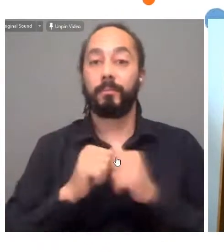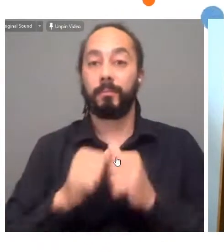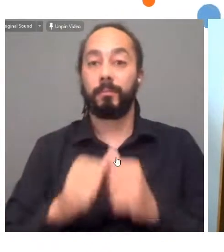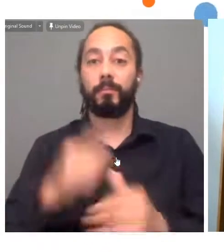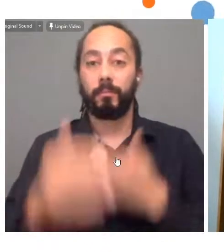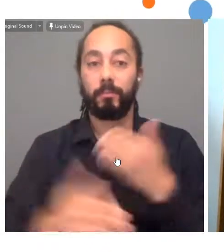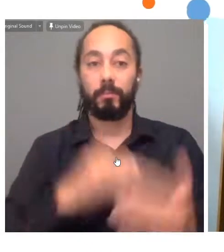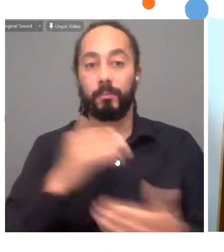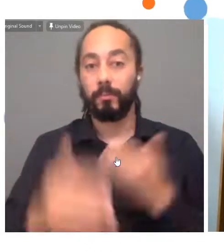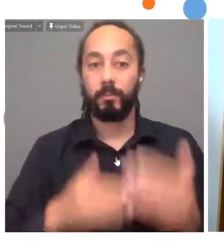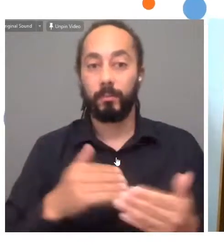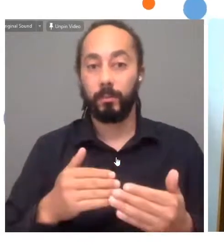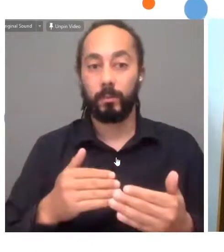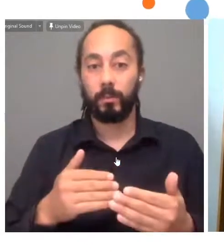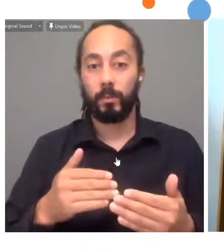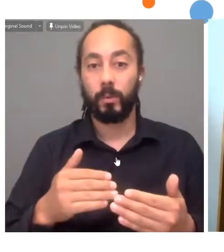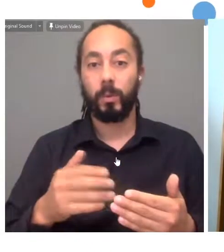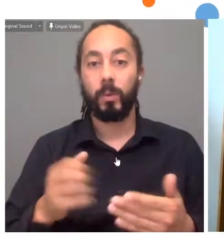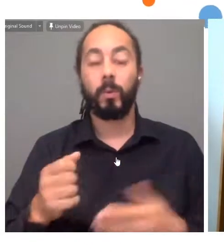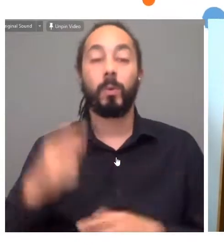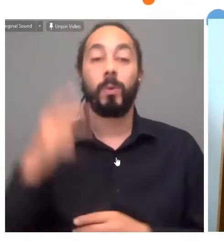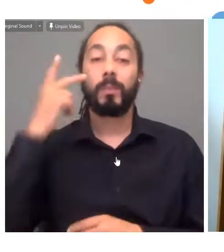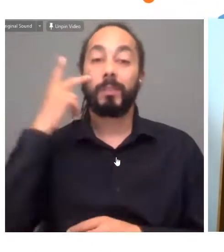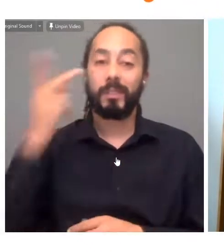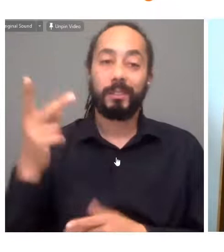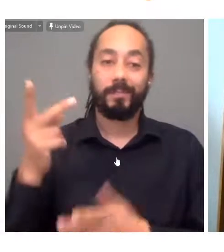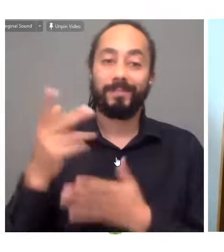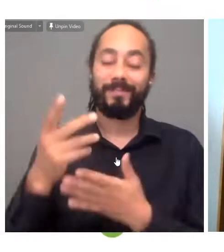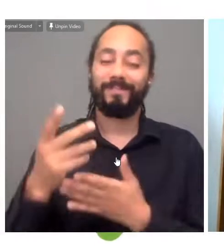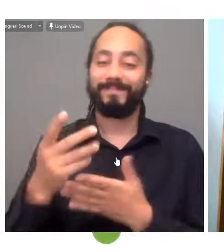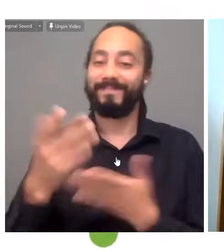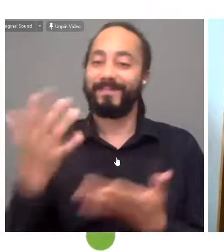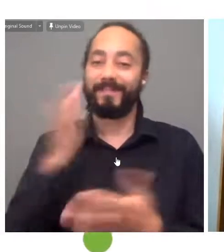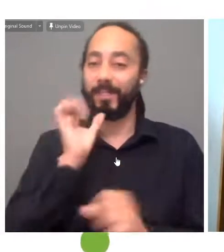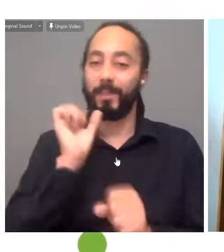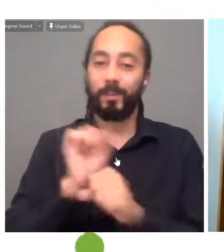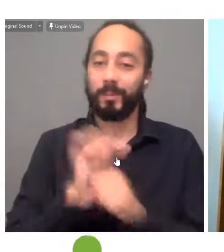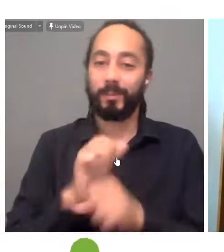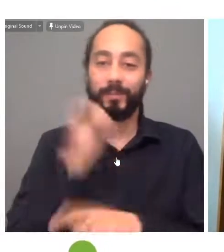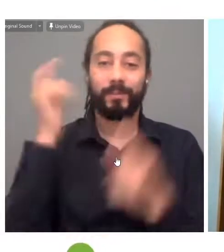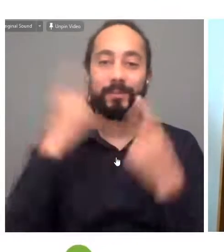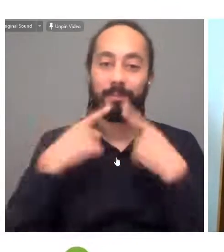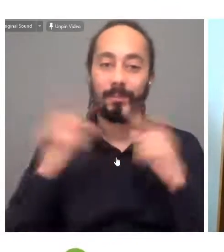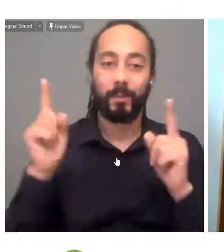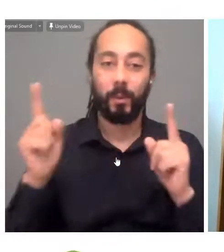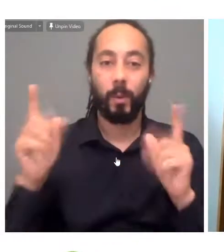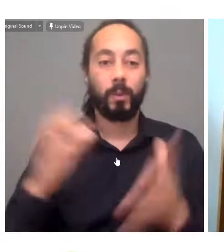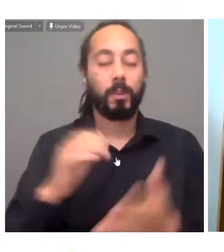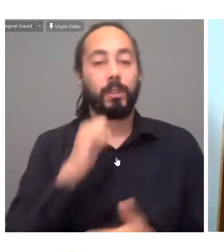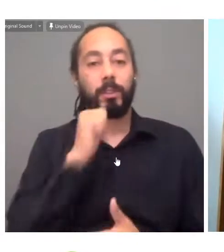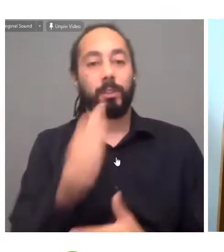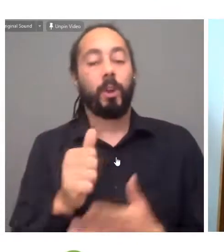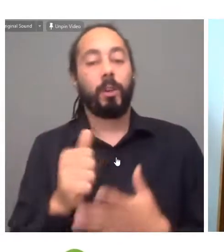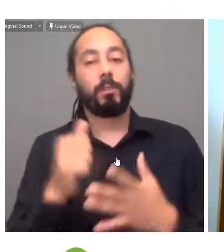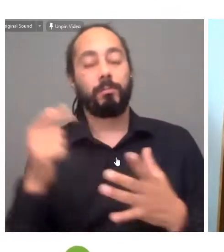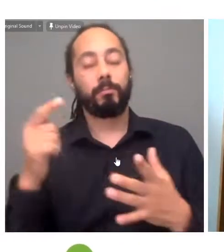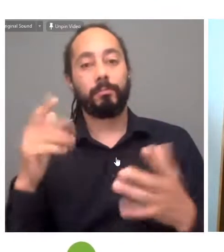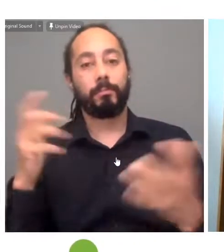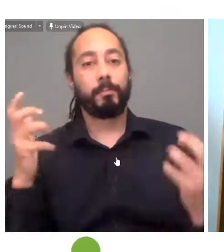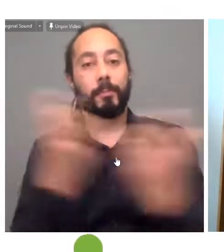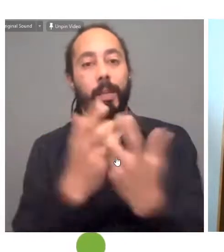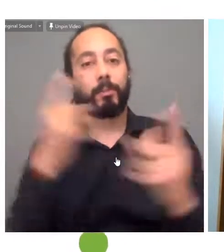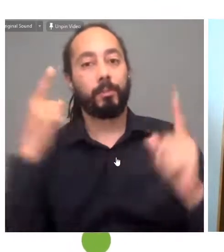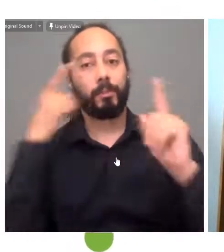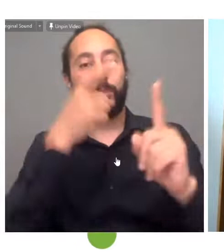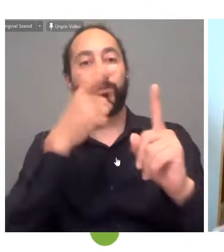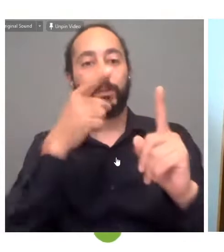secteur, je pense que nous sommes prêts, nous avons démontré, on l'a fait dans le cas de la prestation canadienne d'urgence, qu'on a prolongé à deux